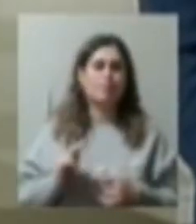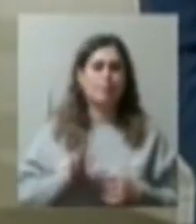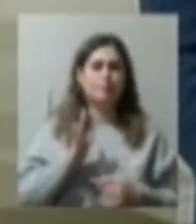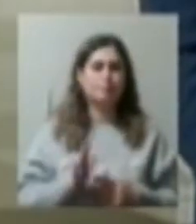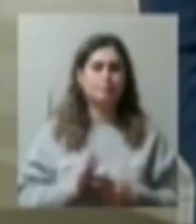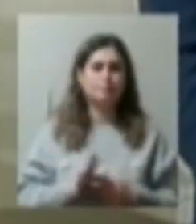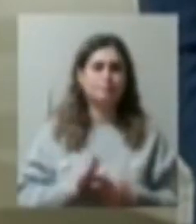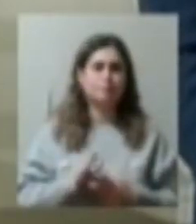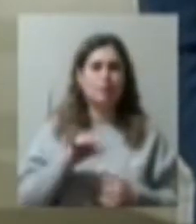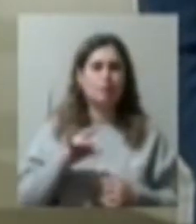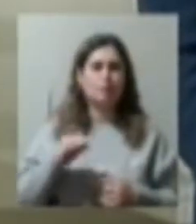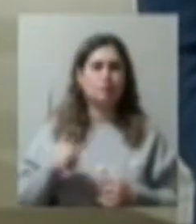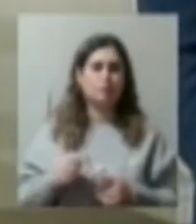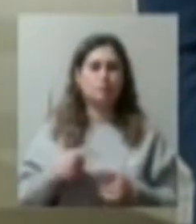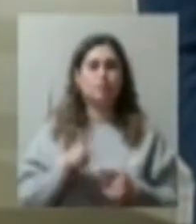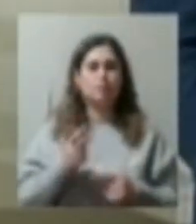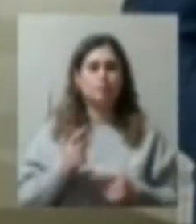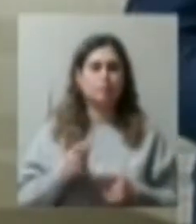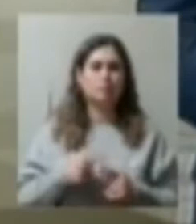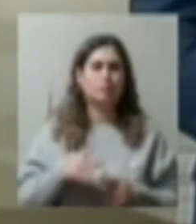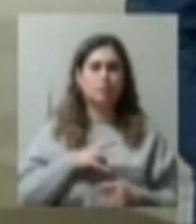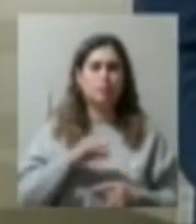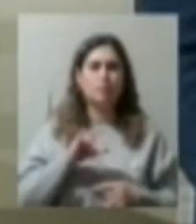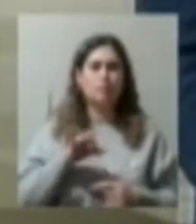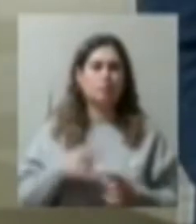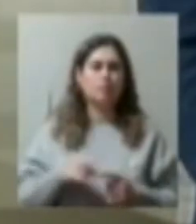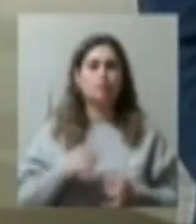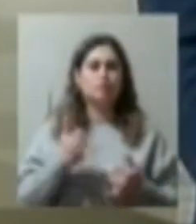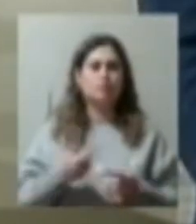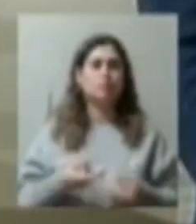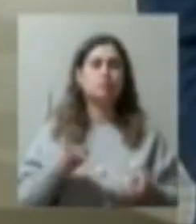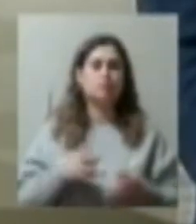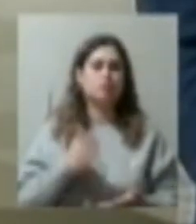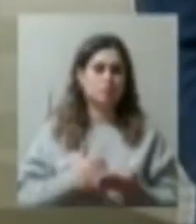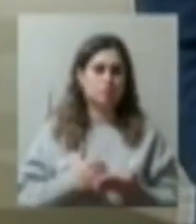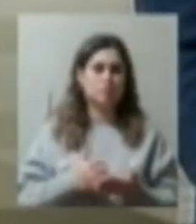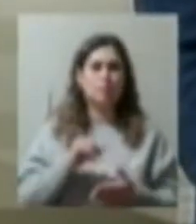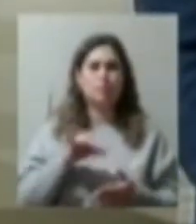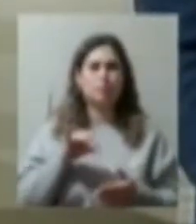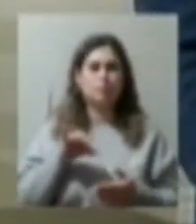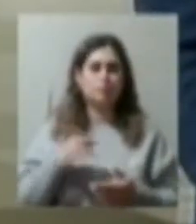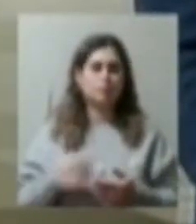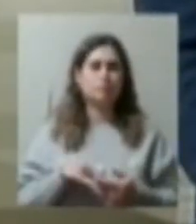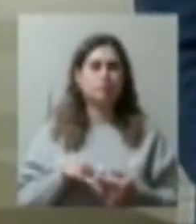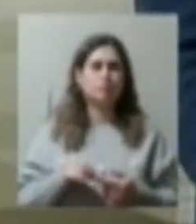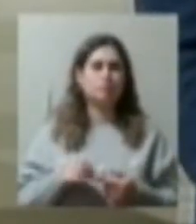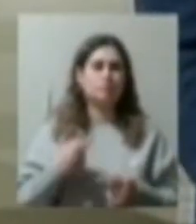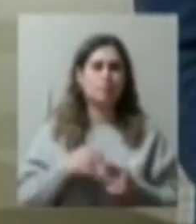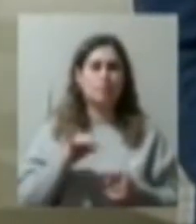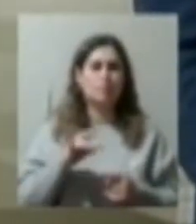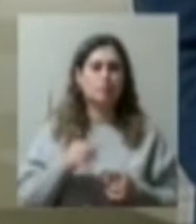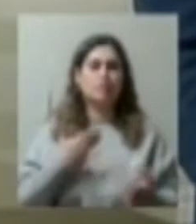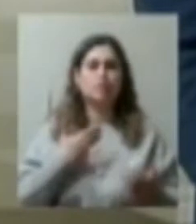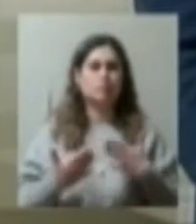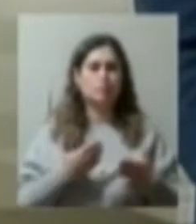в оренді. Тобто, тому що був мораторій, він зараз і залишається мораторій, тому орендні відносини